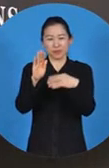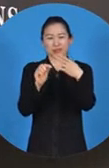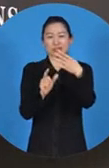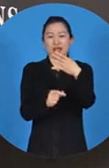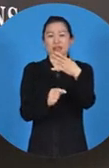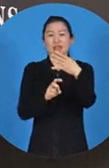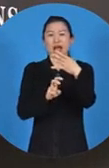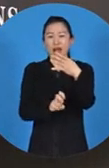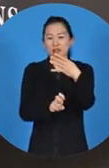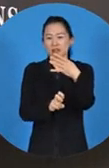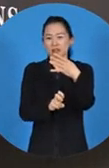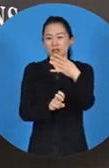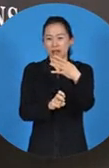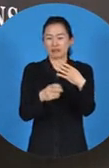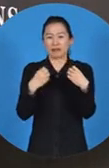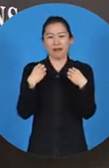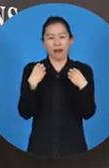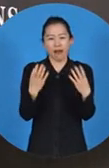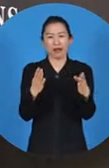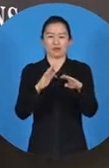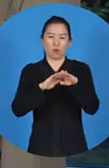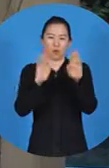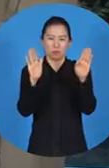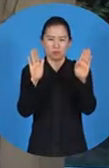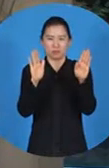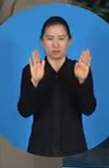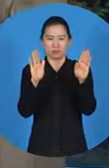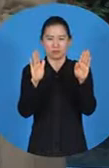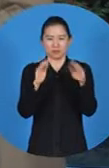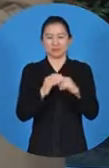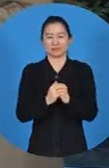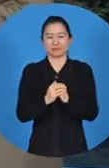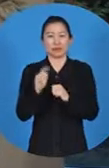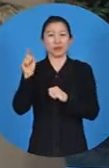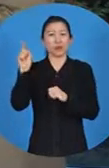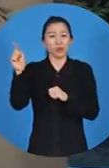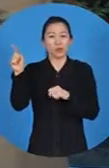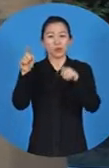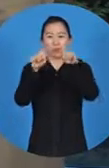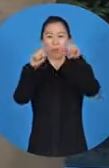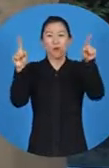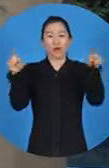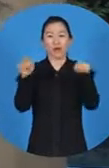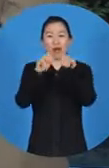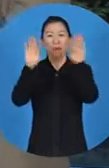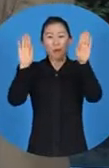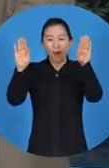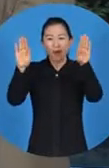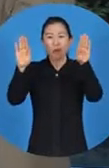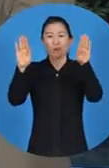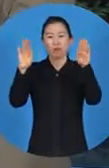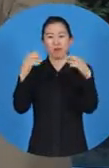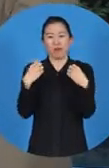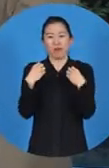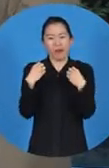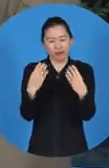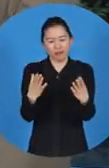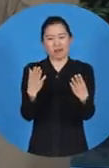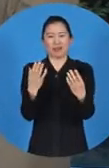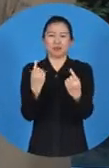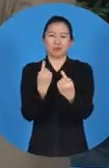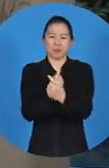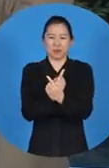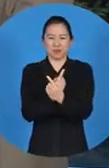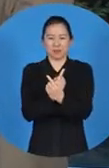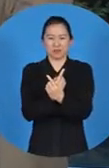4月20日にリフレッシュオープンします。 外の看板もだいぶ変わりましたね。 そうですね、あのガラッと